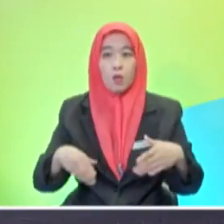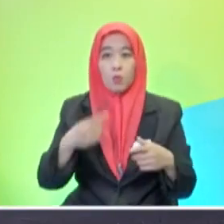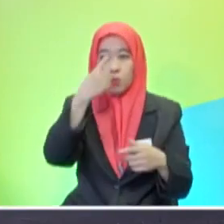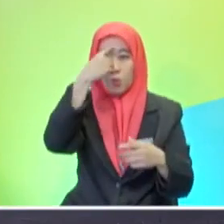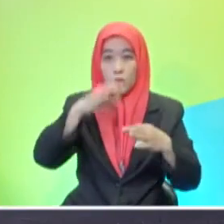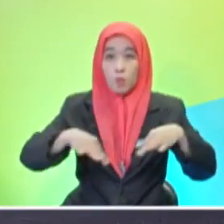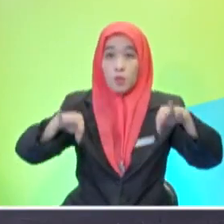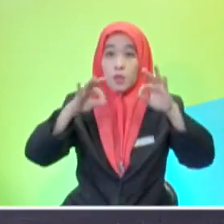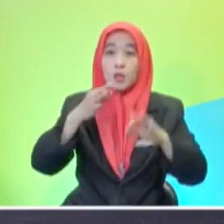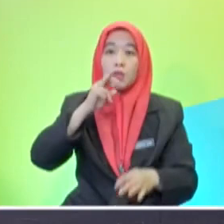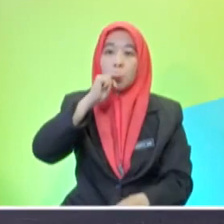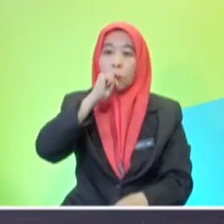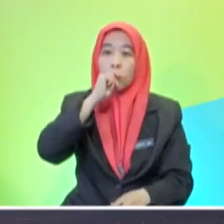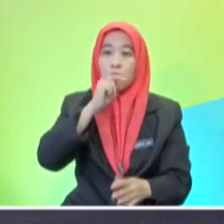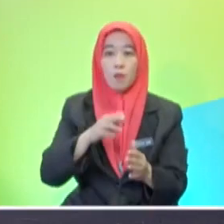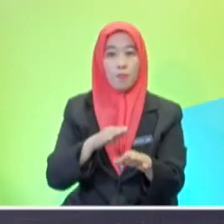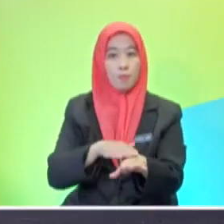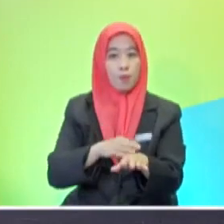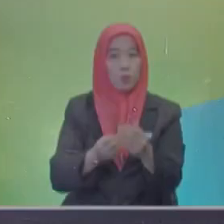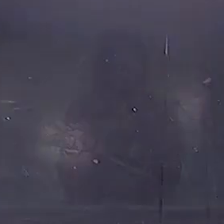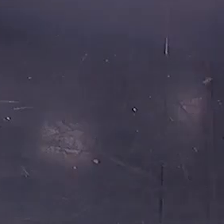nutrien kepada tumbuhan. Mari saksikan. Jom.